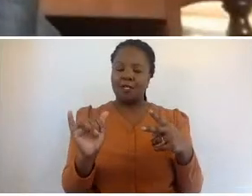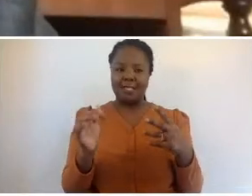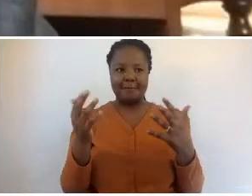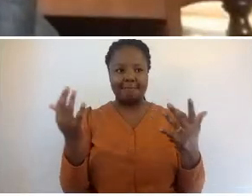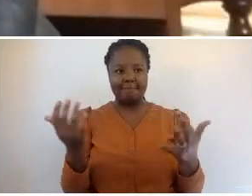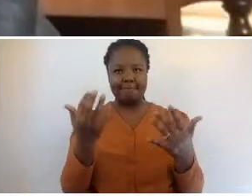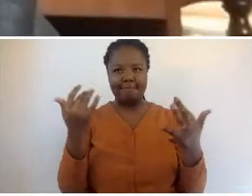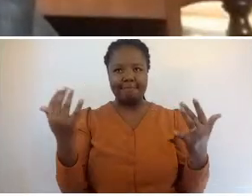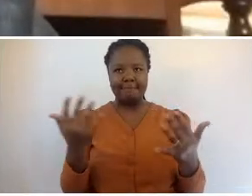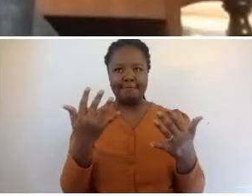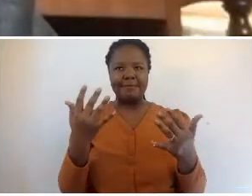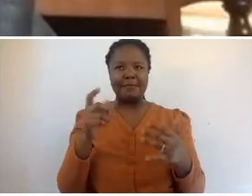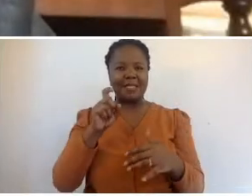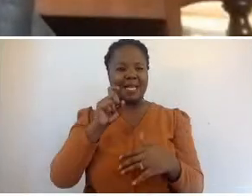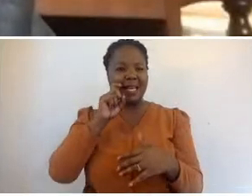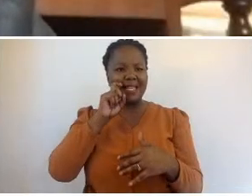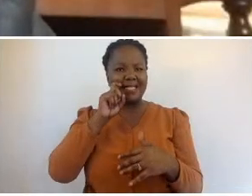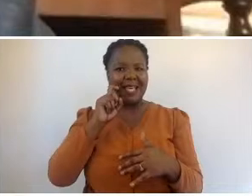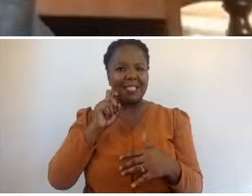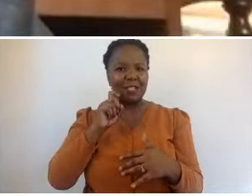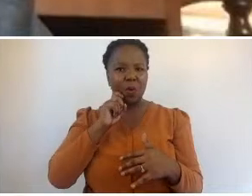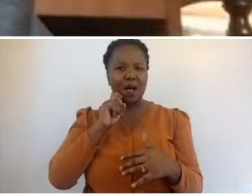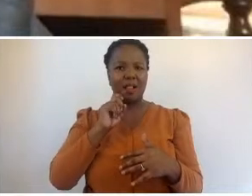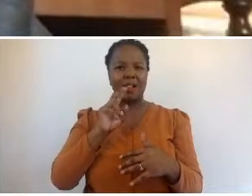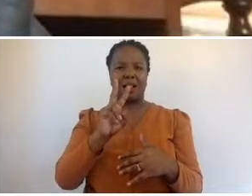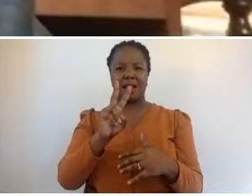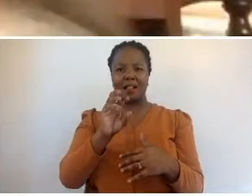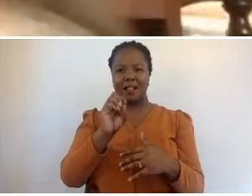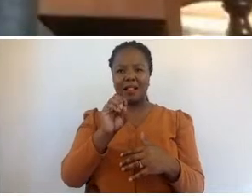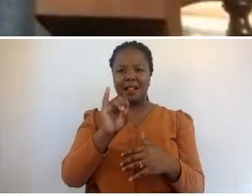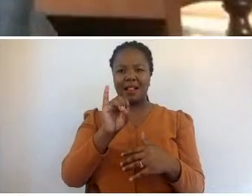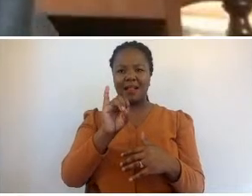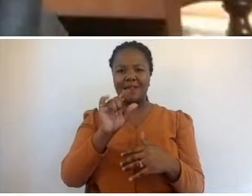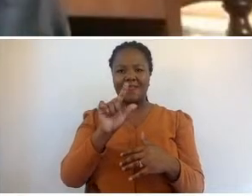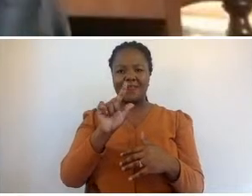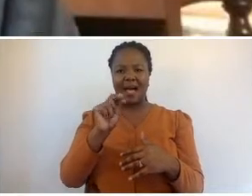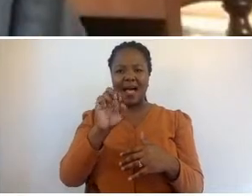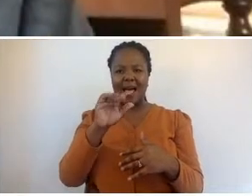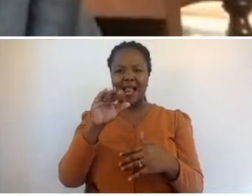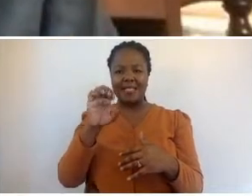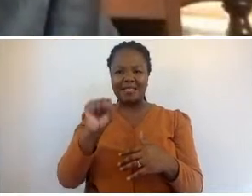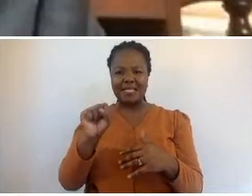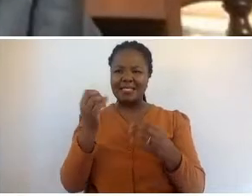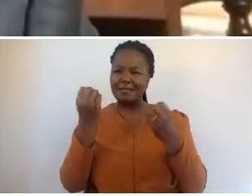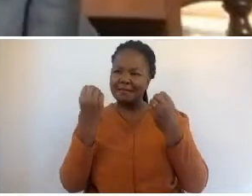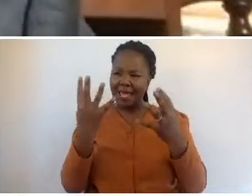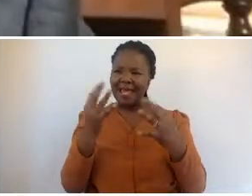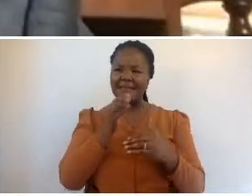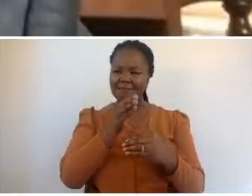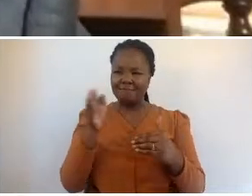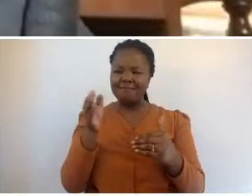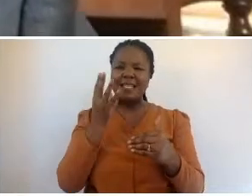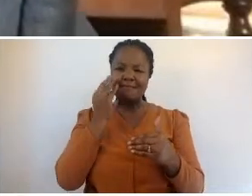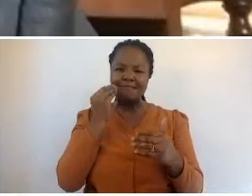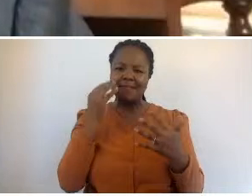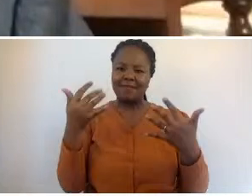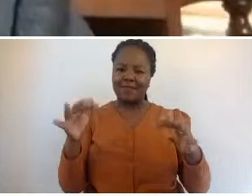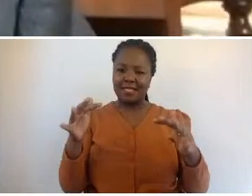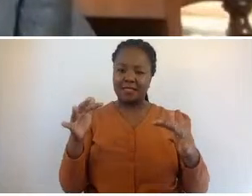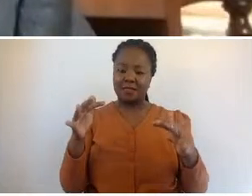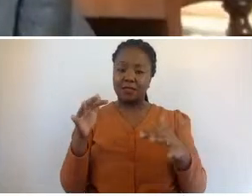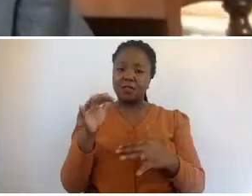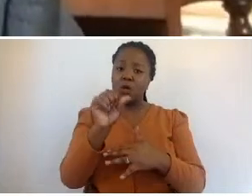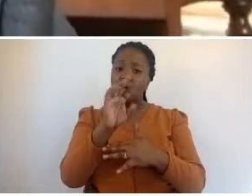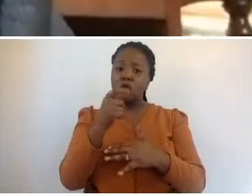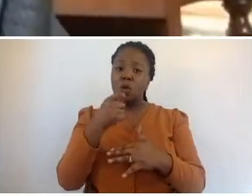Il y a de nombreux cas de violences sexuelles. Et donc, il y a beaucoup de mesures à mettre